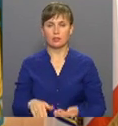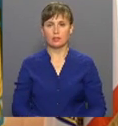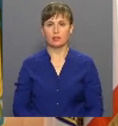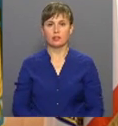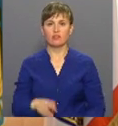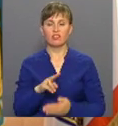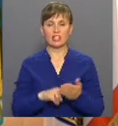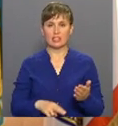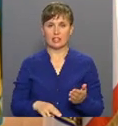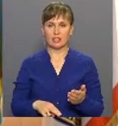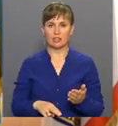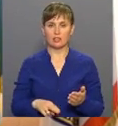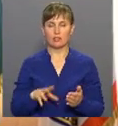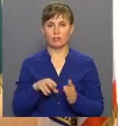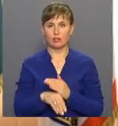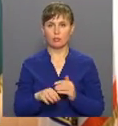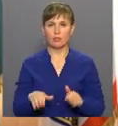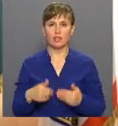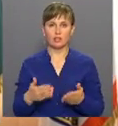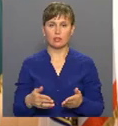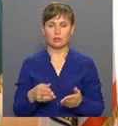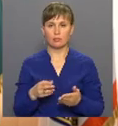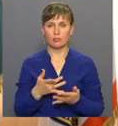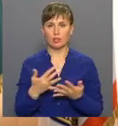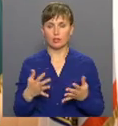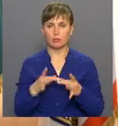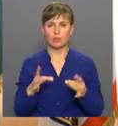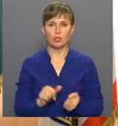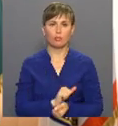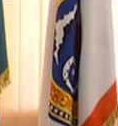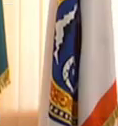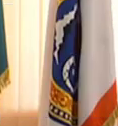регистрации в виду не предоставление полного пакета документов